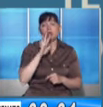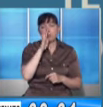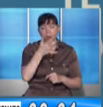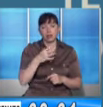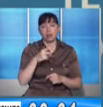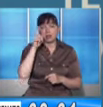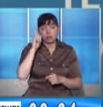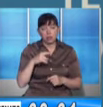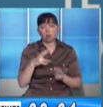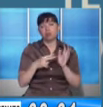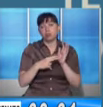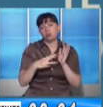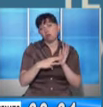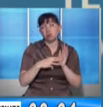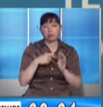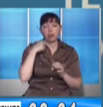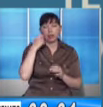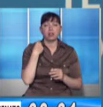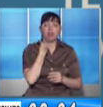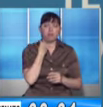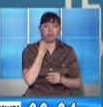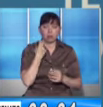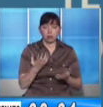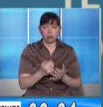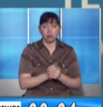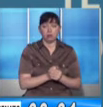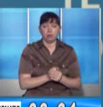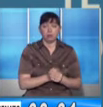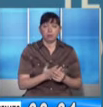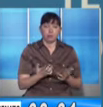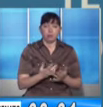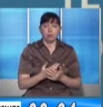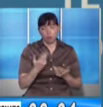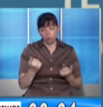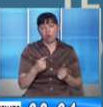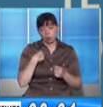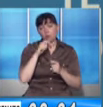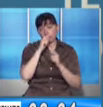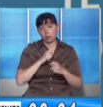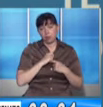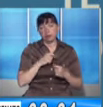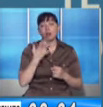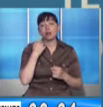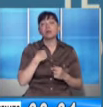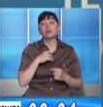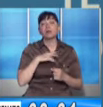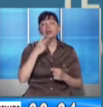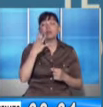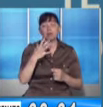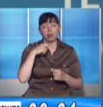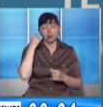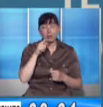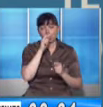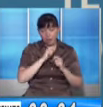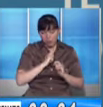ai vreo 7-8 ani în Marea Britanie. Și, da, mi-a făcut un cadou la 25 de ani pentru ca să-mi pot procura un